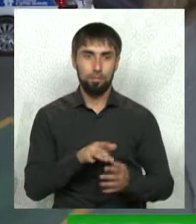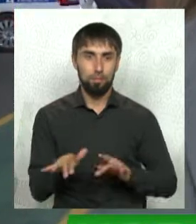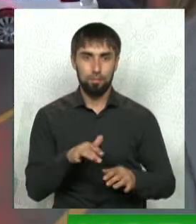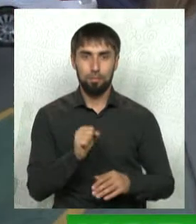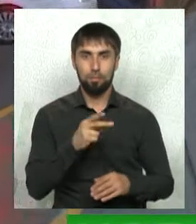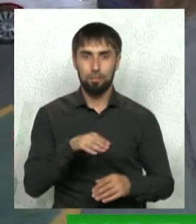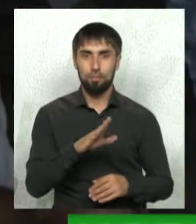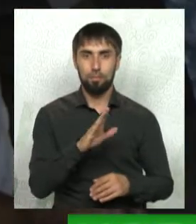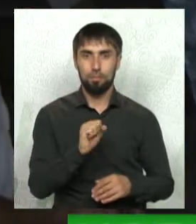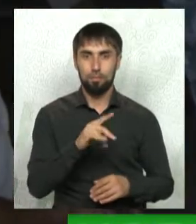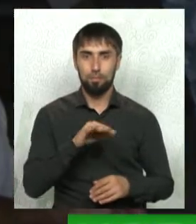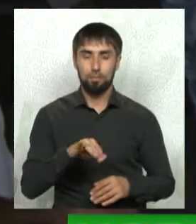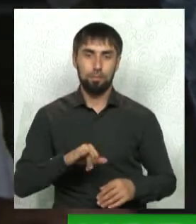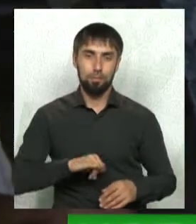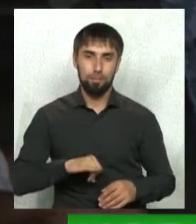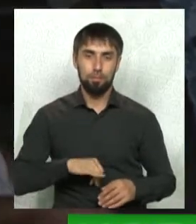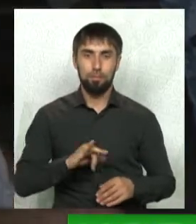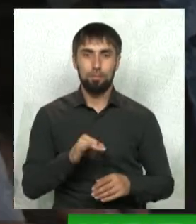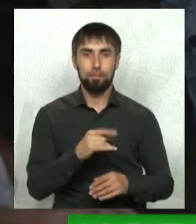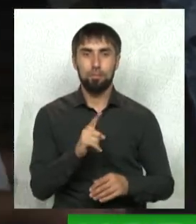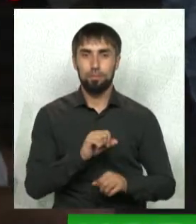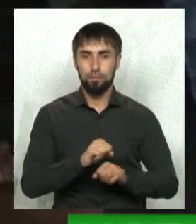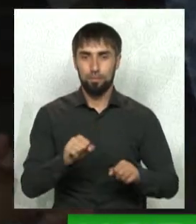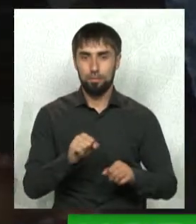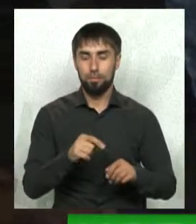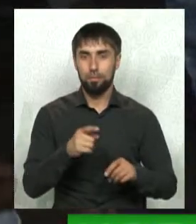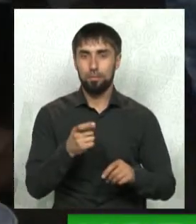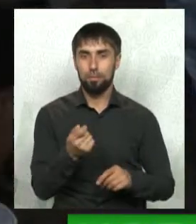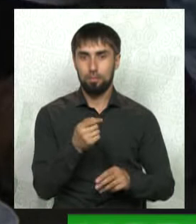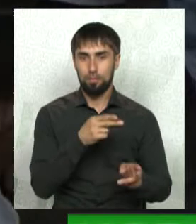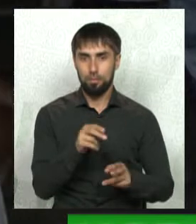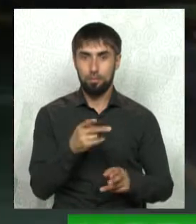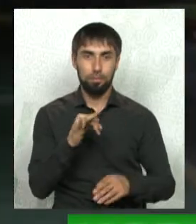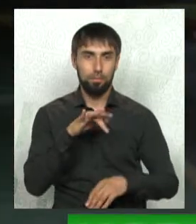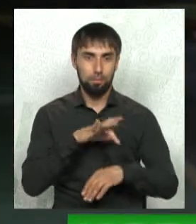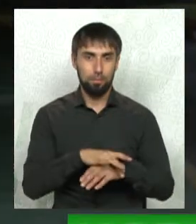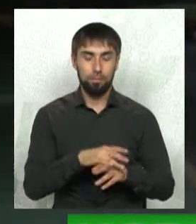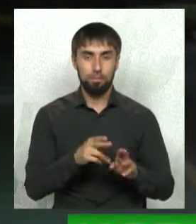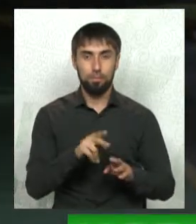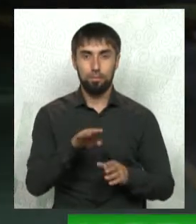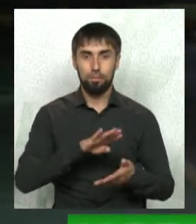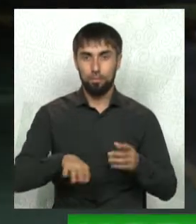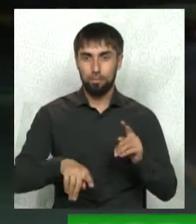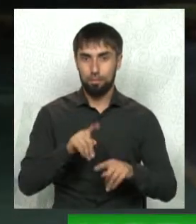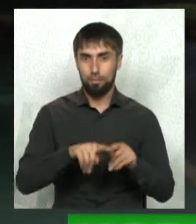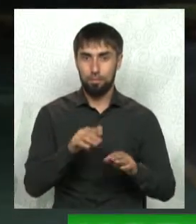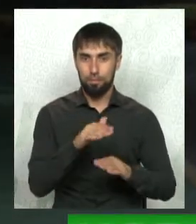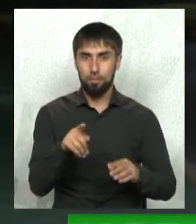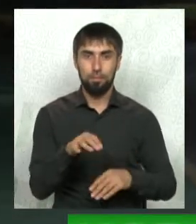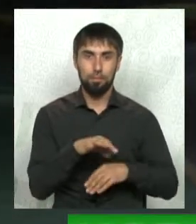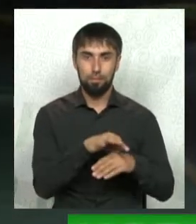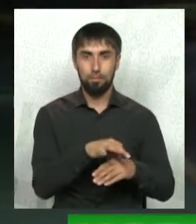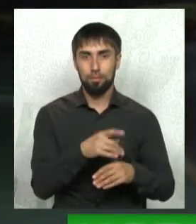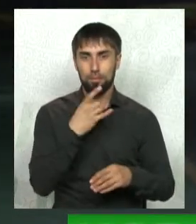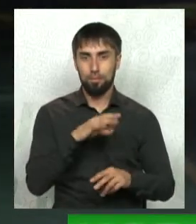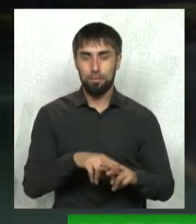актах вандализма, хулиганства и, что нельзя исключать, мелкой кражи. При обнаружении подростков без сопровождения их доставляют в